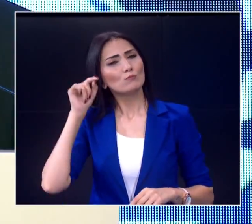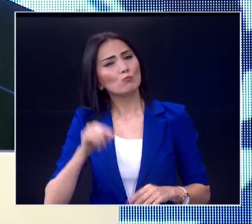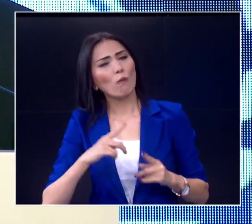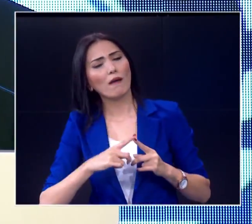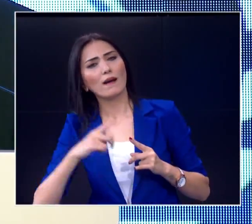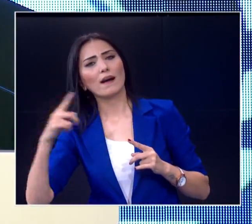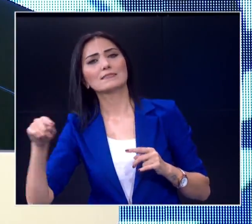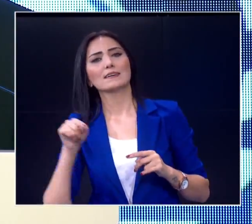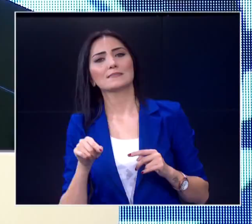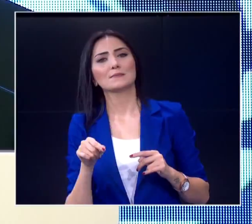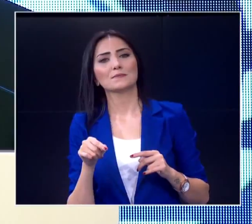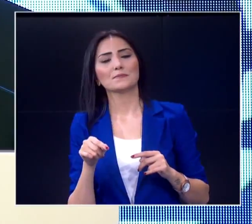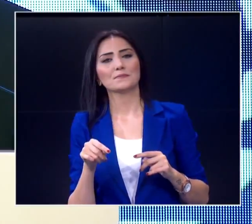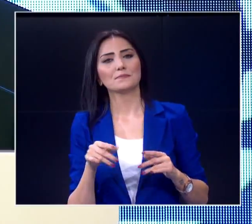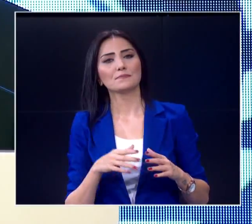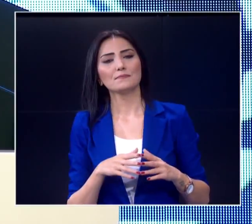kadar